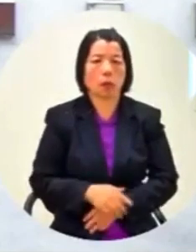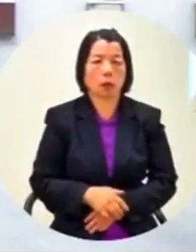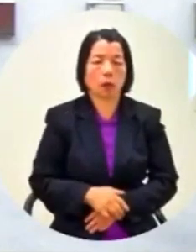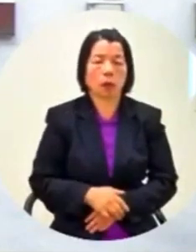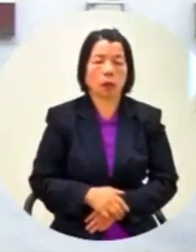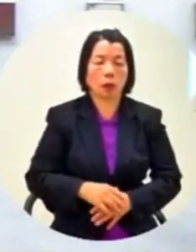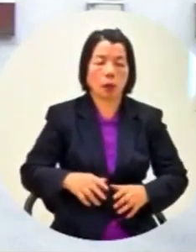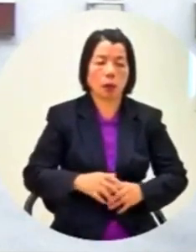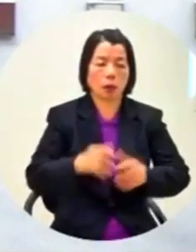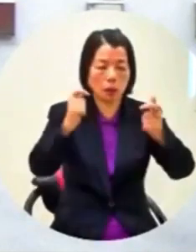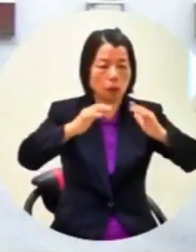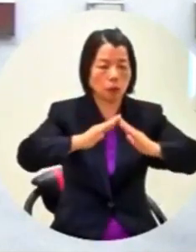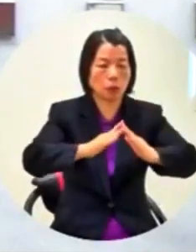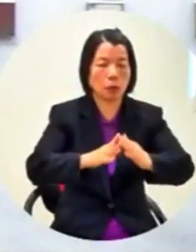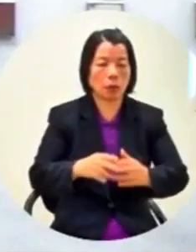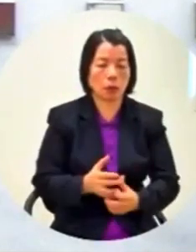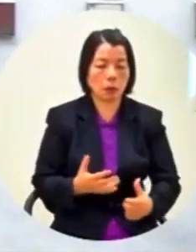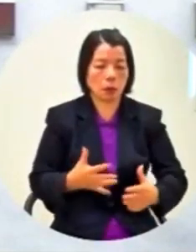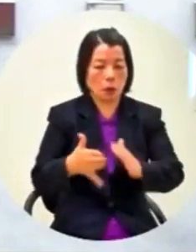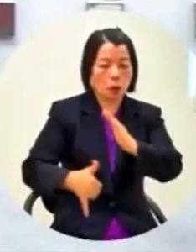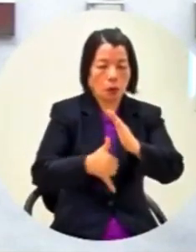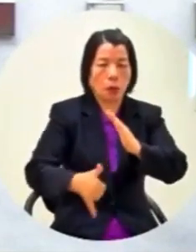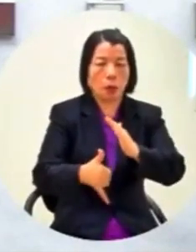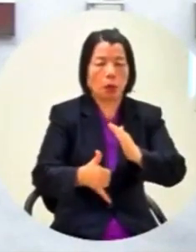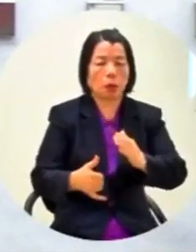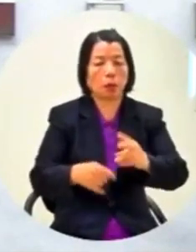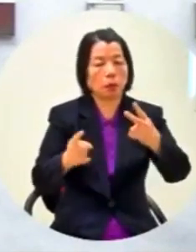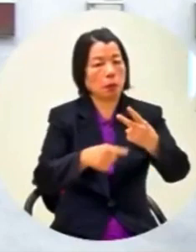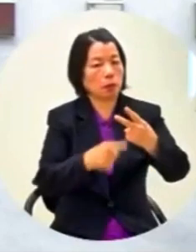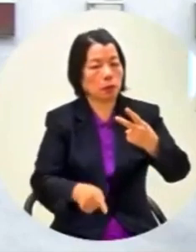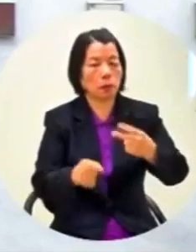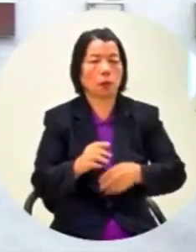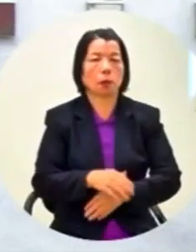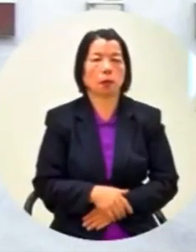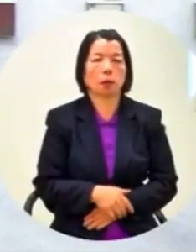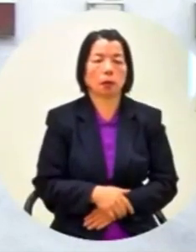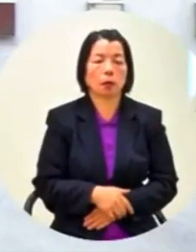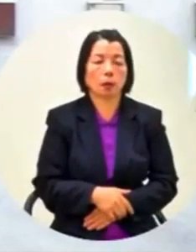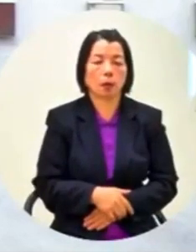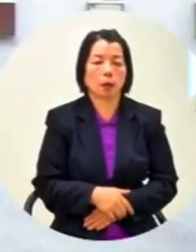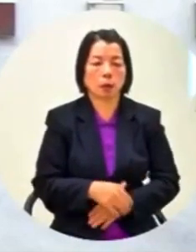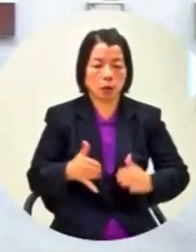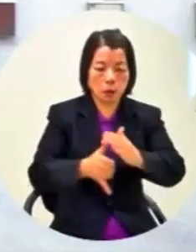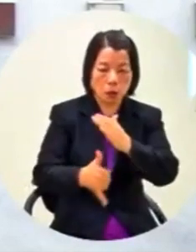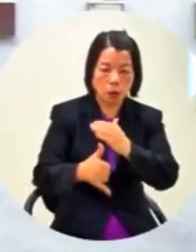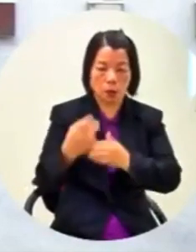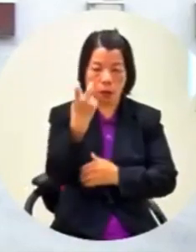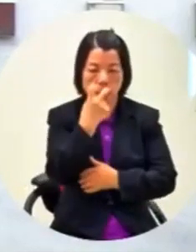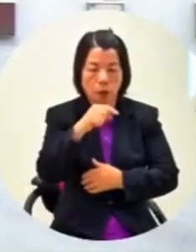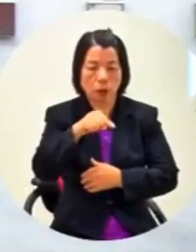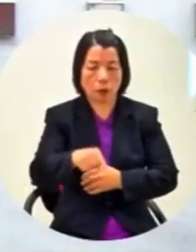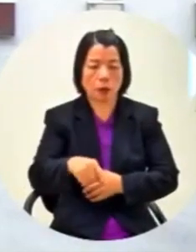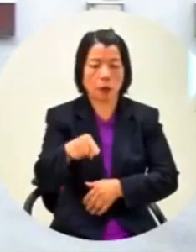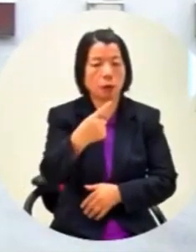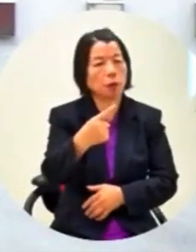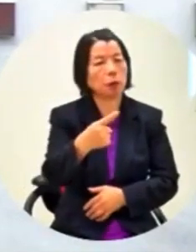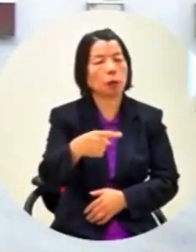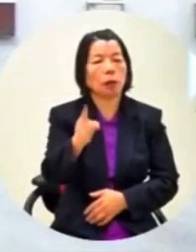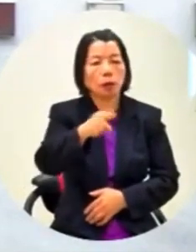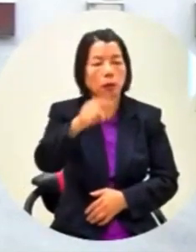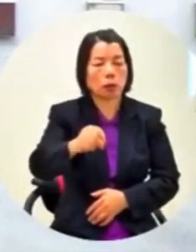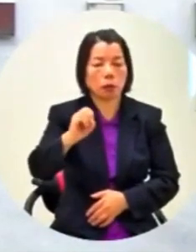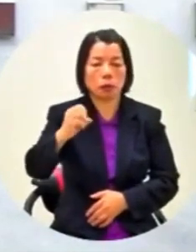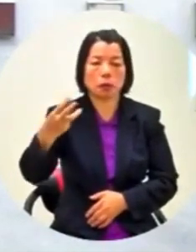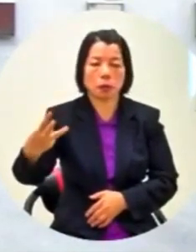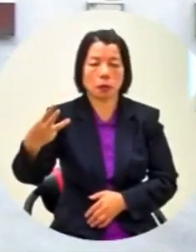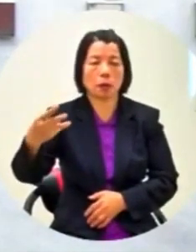离限管人数2位。居家检疫的人数有1003位。高雄市